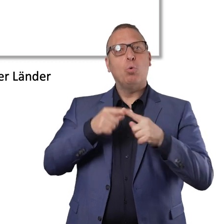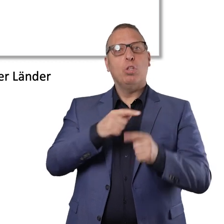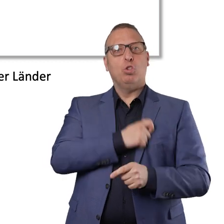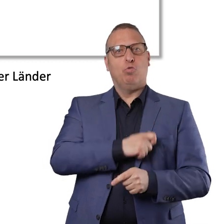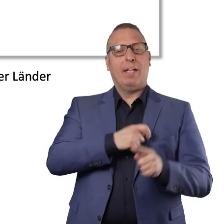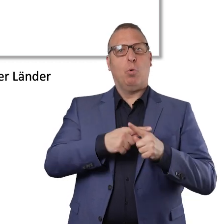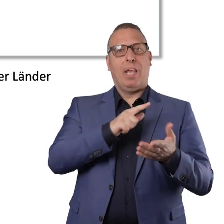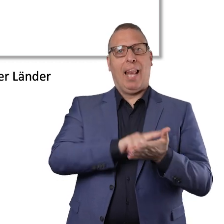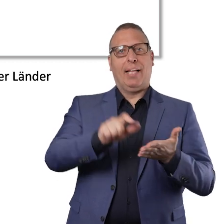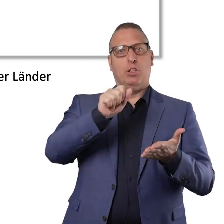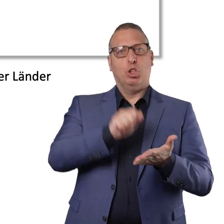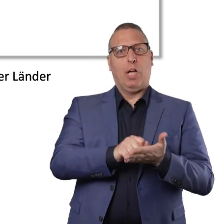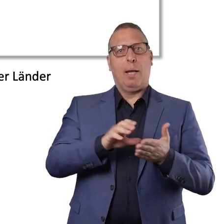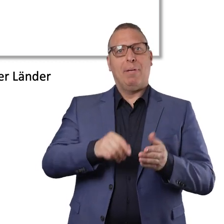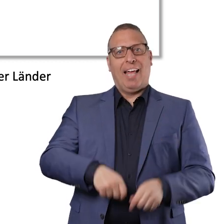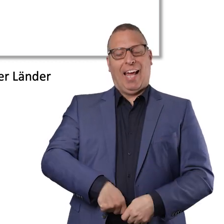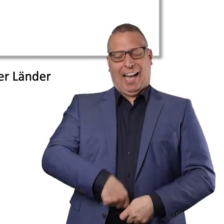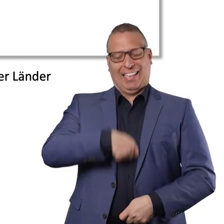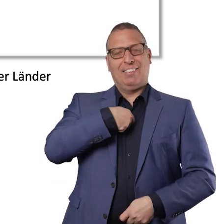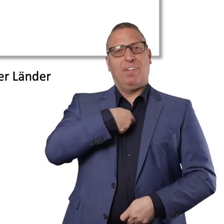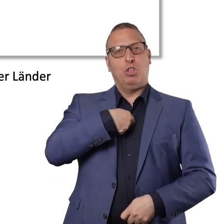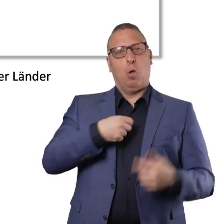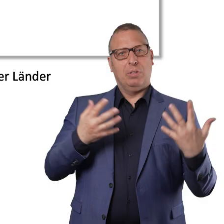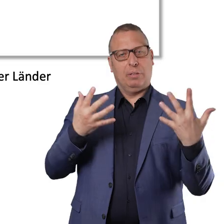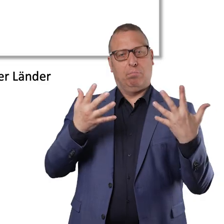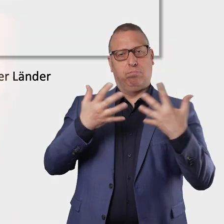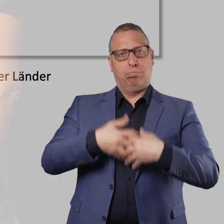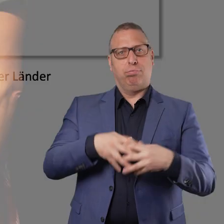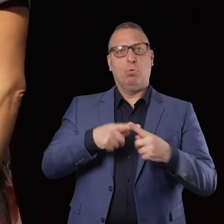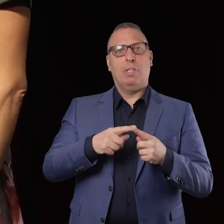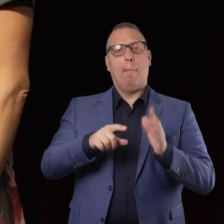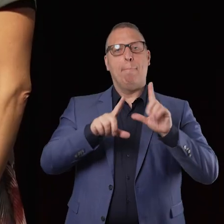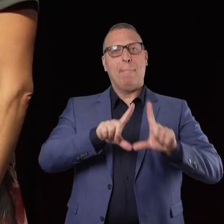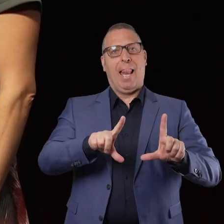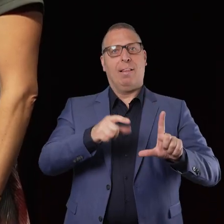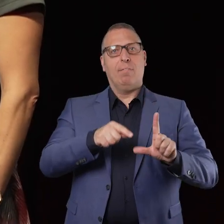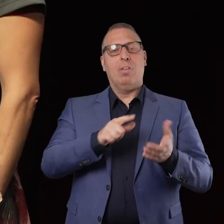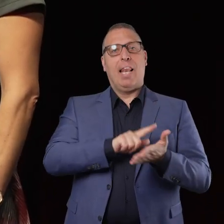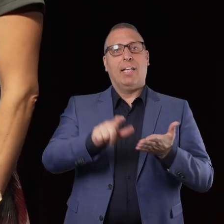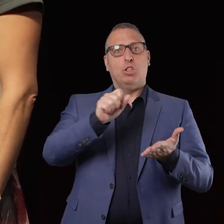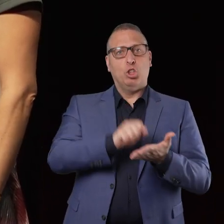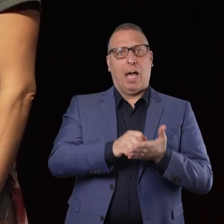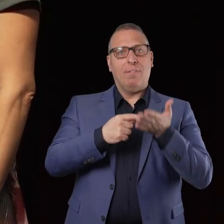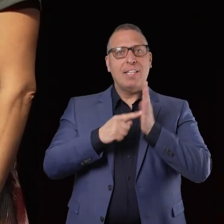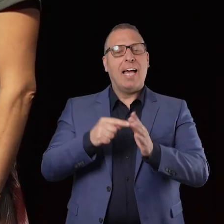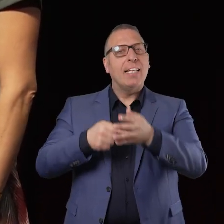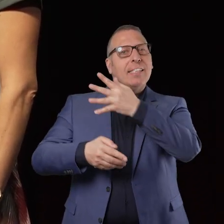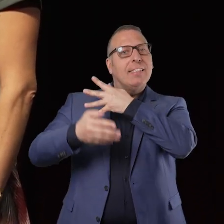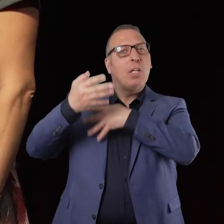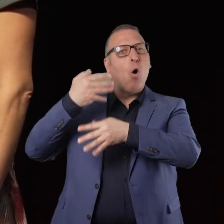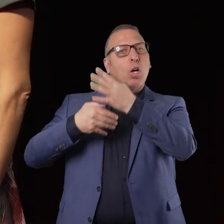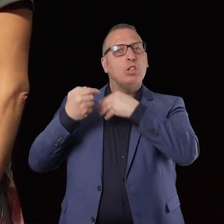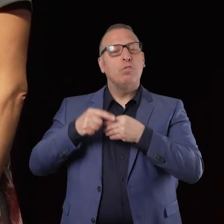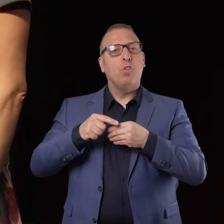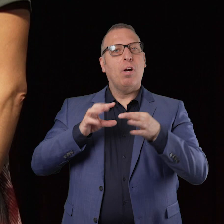führt die Schweiz und Liechtenstein mit einem Reissverschluss zusammen. Und das Sujet von Liechtenstein unterstreicht die historische